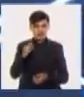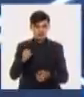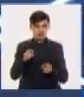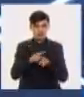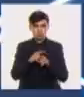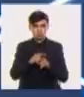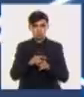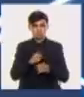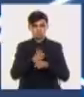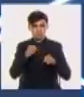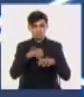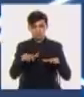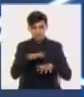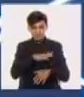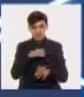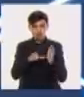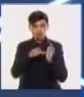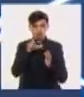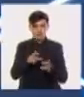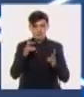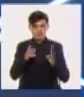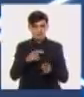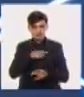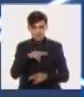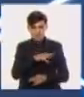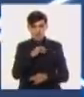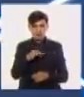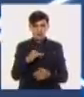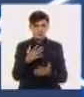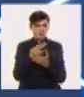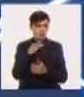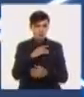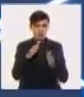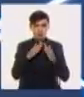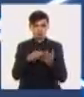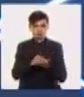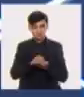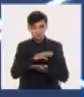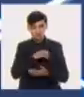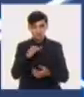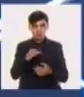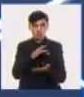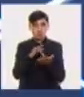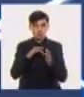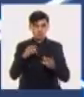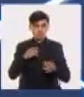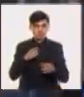метров. Погибли по меньшей мере 6 человек. Незначительные повреждения получили многие дома. В городах возникла паника.